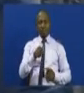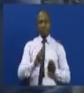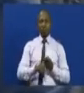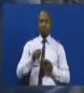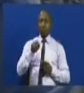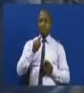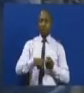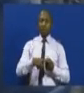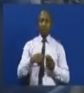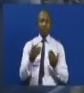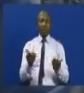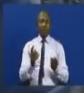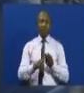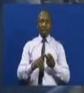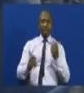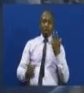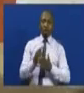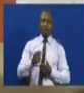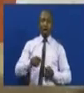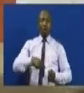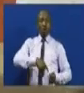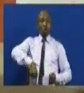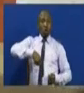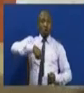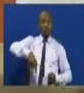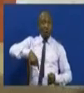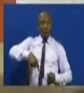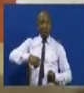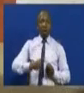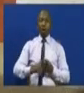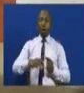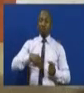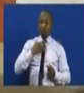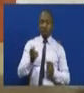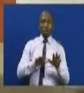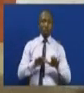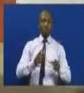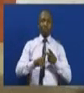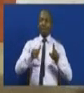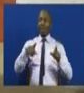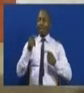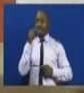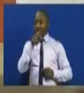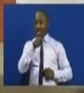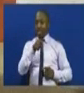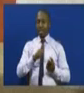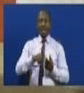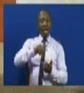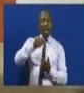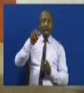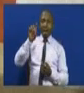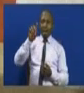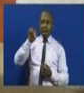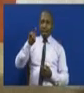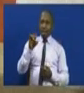reflux inatoka katika utumbo, inatoka kwa wale wenye vidonda vya tumbo. Lakini hizo mbili zingine nazo ikawa nzuri